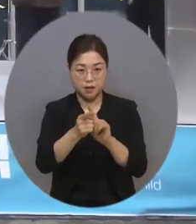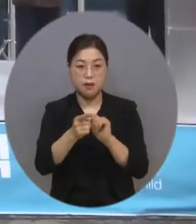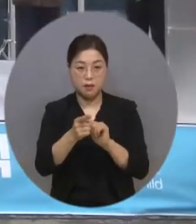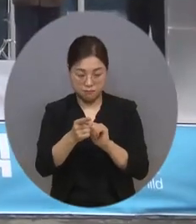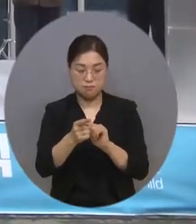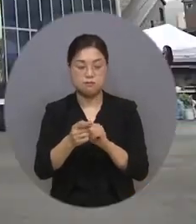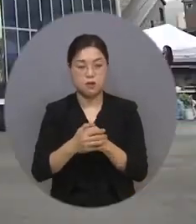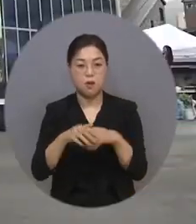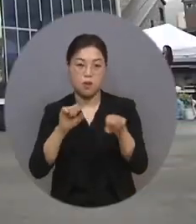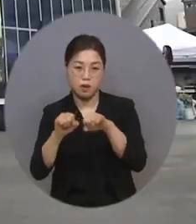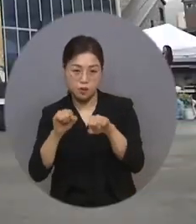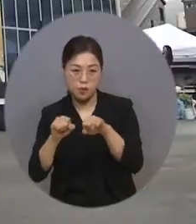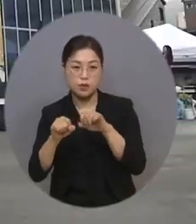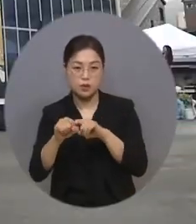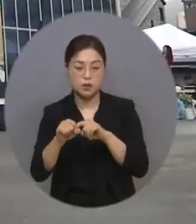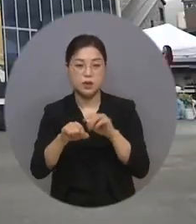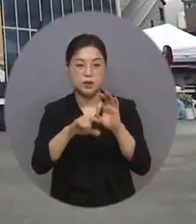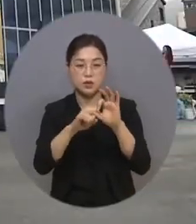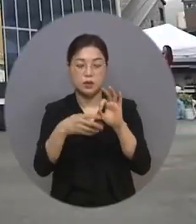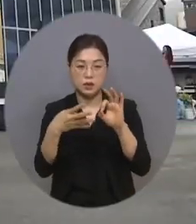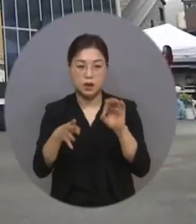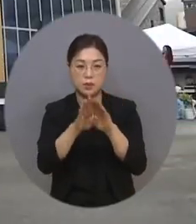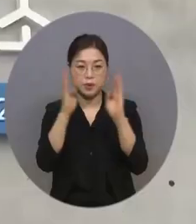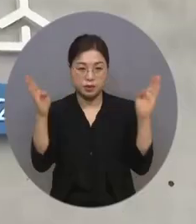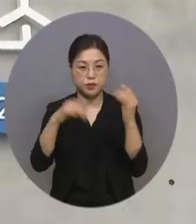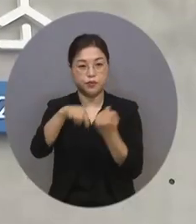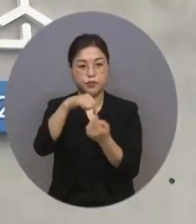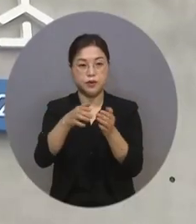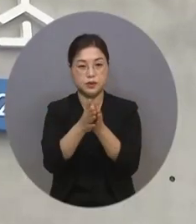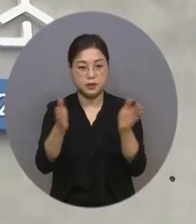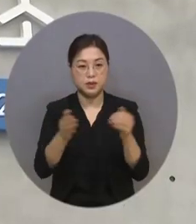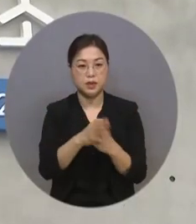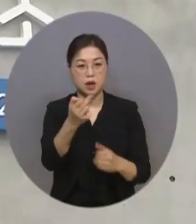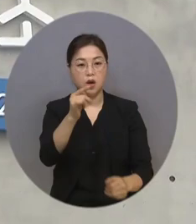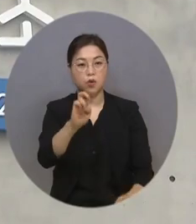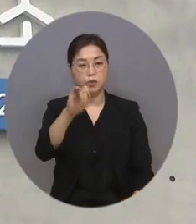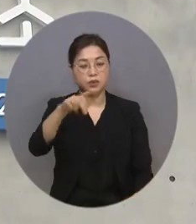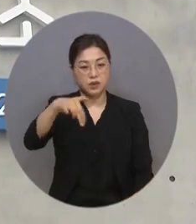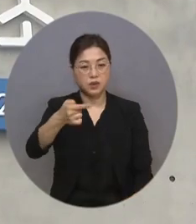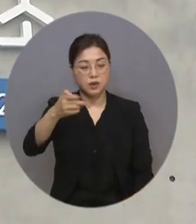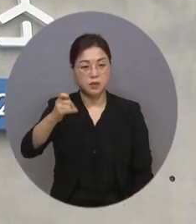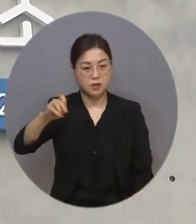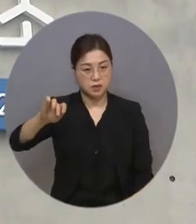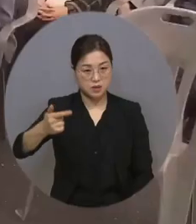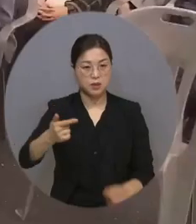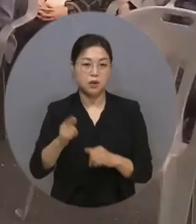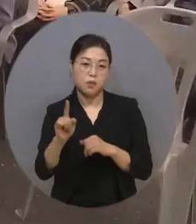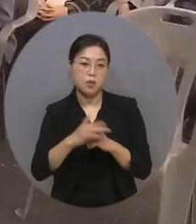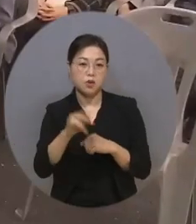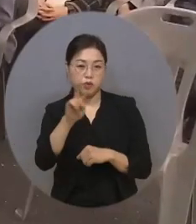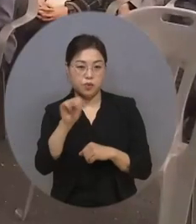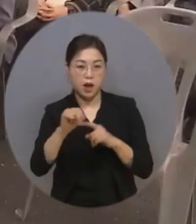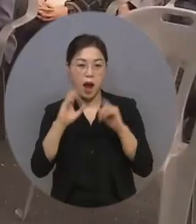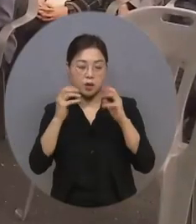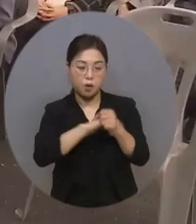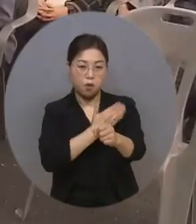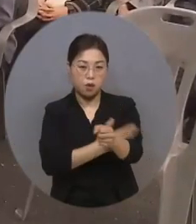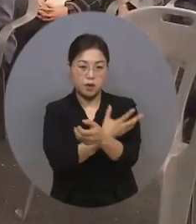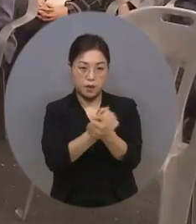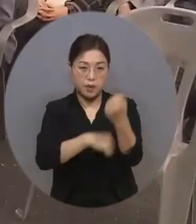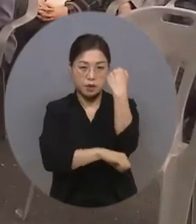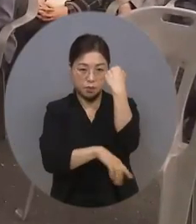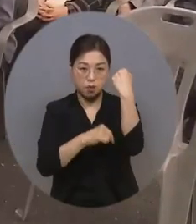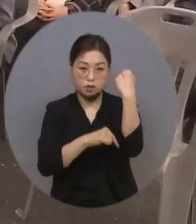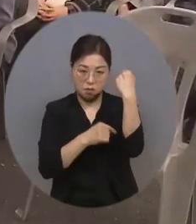이달 4일 개소식을 갖고 본격 운영에 들어갔습니다. 옴부즈퍼슨이란 유엔 아동권리협약을 기반으로